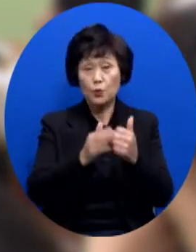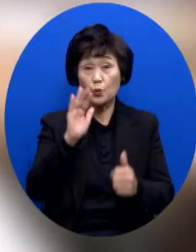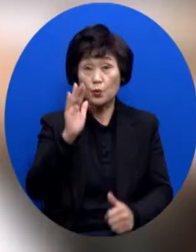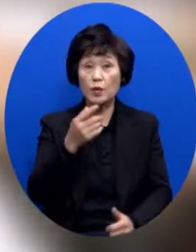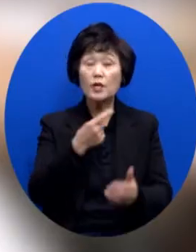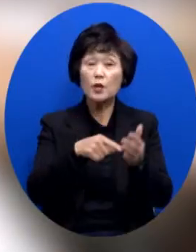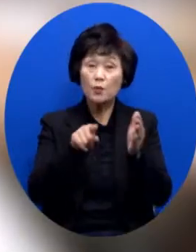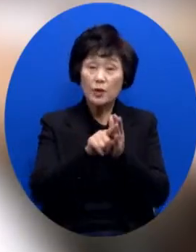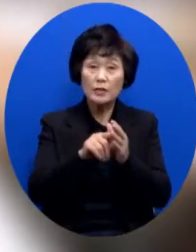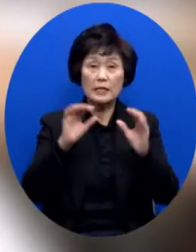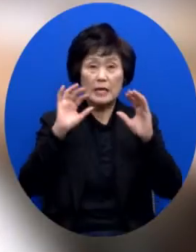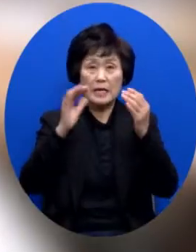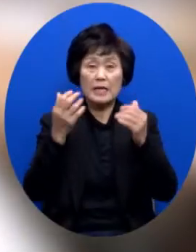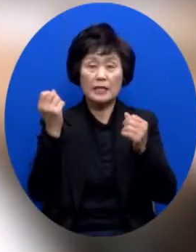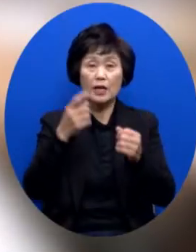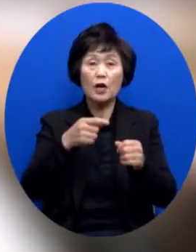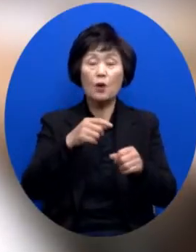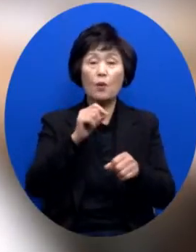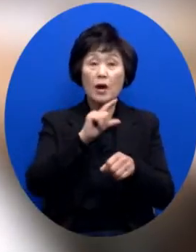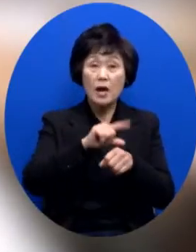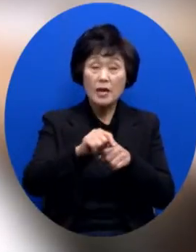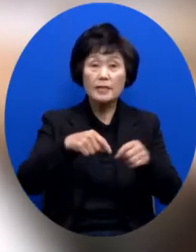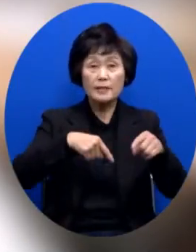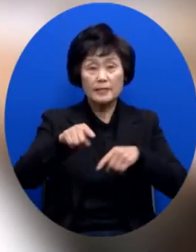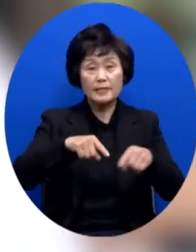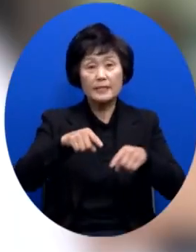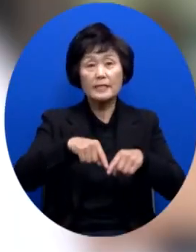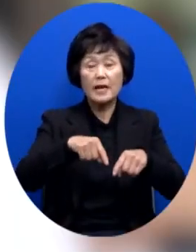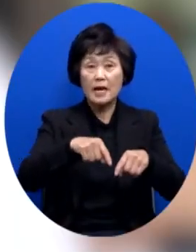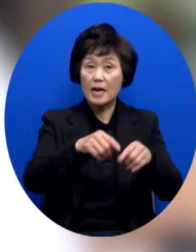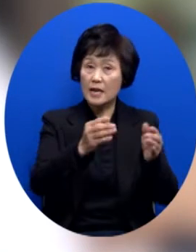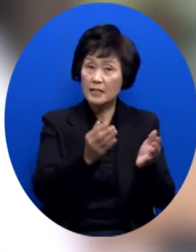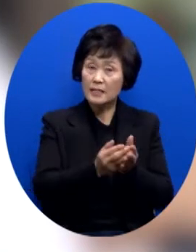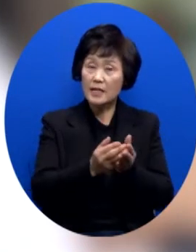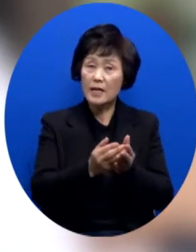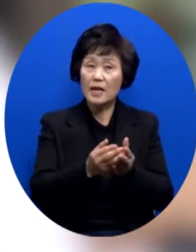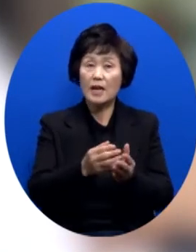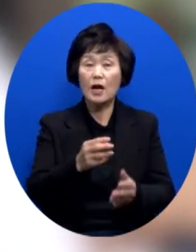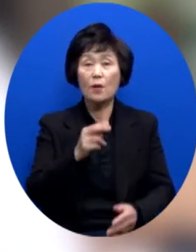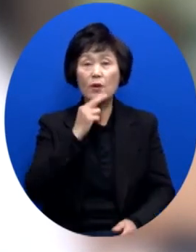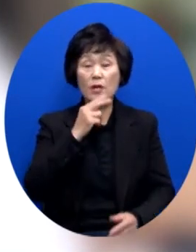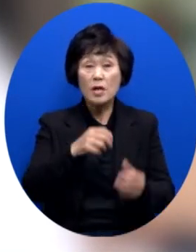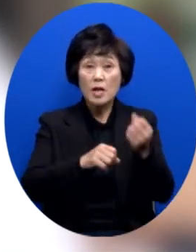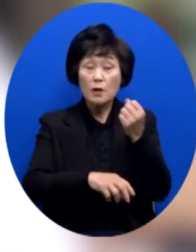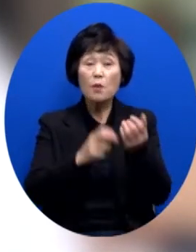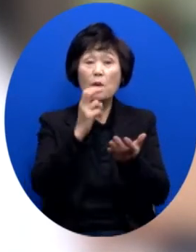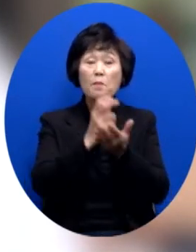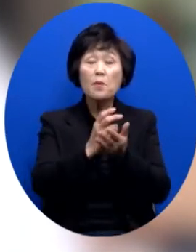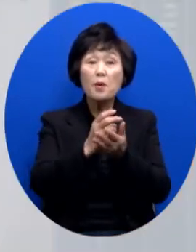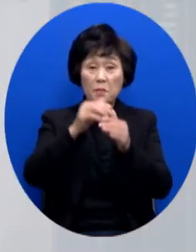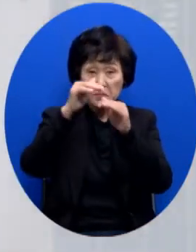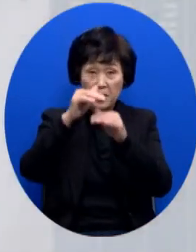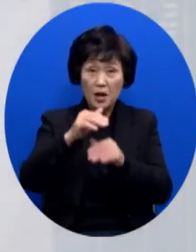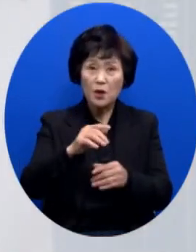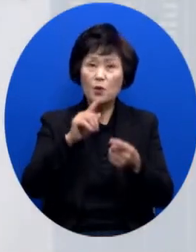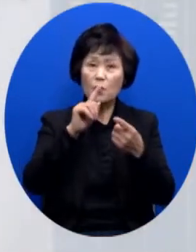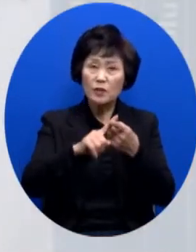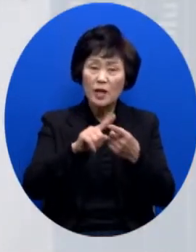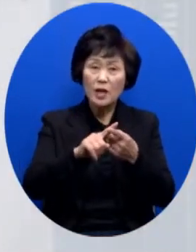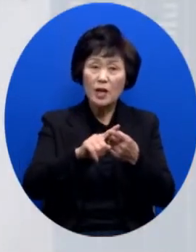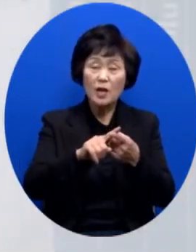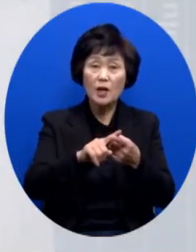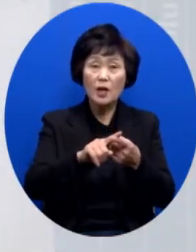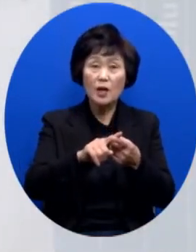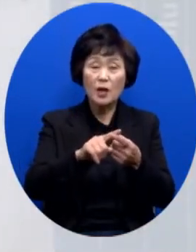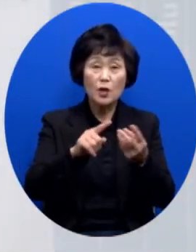지자체가 지원해야 한다는 교육 기본법 제 25조 에 근거해 종교 교육을 복수 선택이 아닌